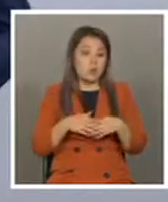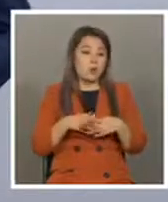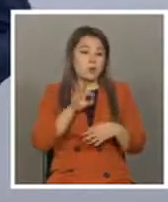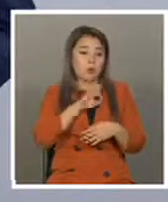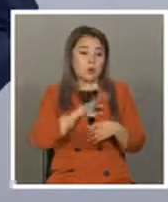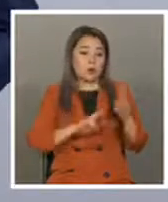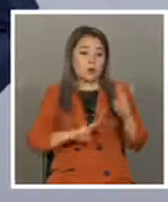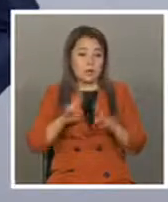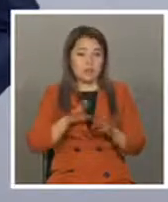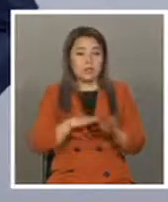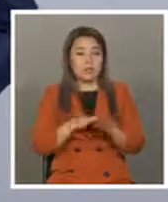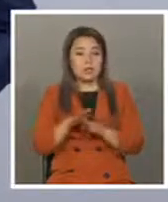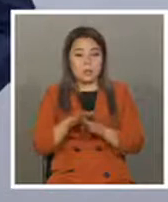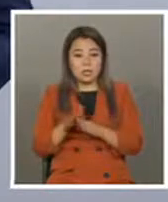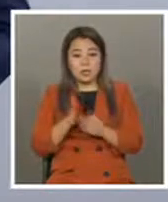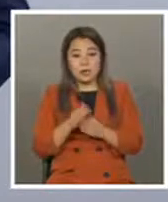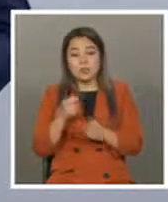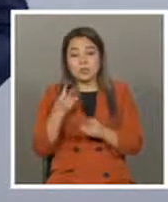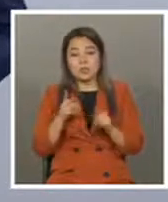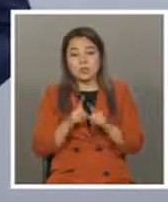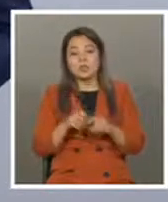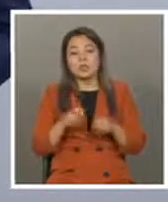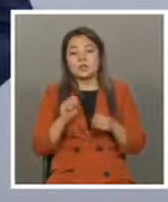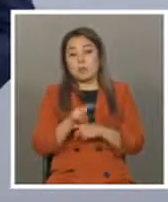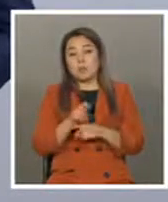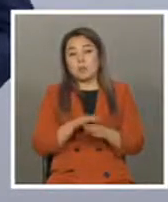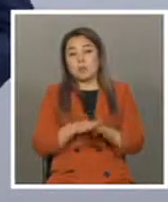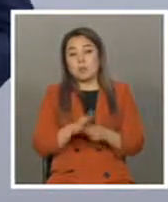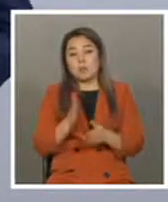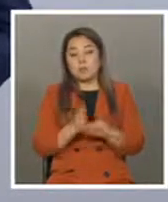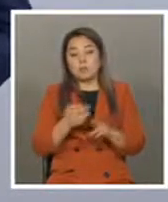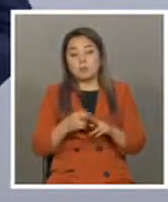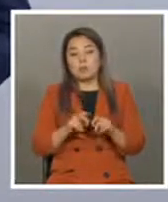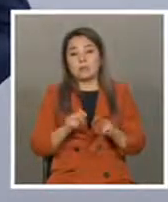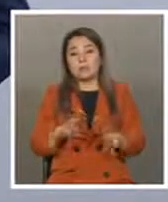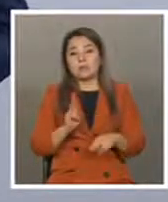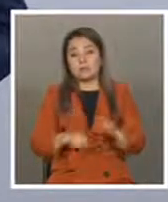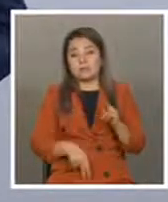жетілдіру мақсатында бірқатар тапсырмалар орындадық. Осымен сабағымызды аяқтаймыз.